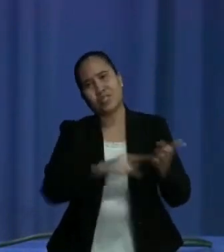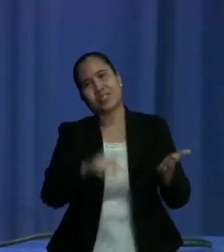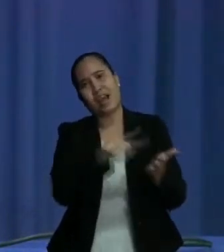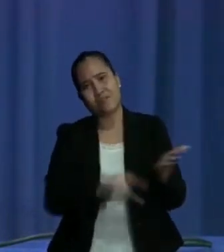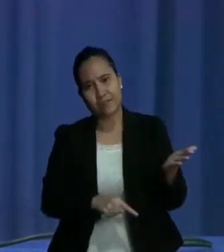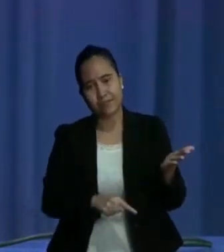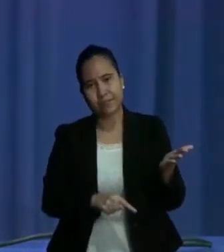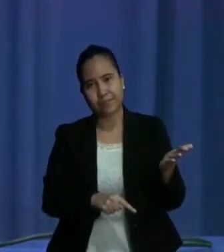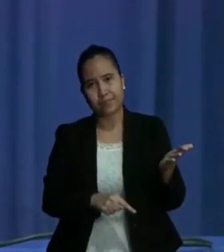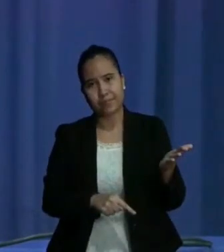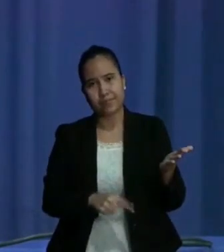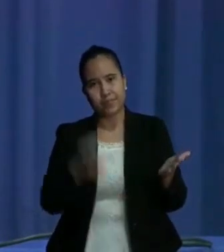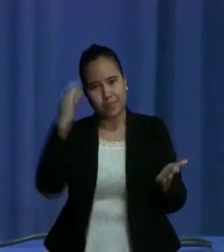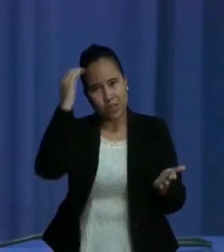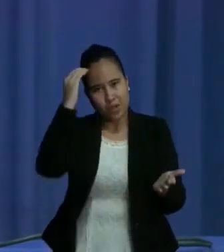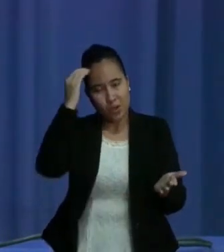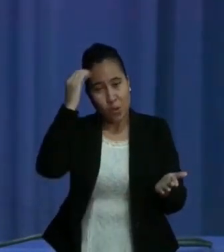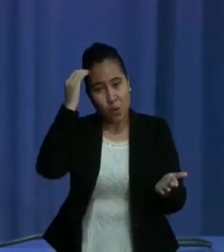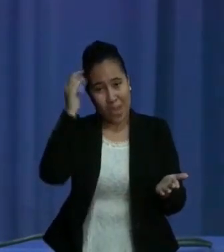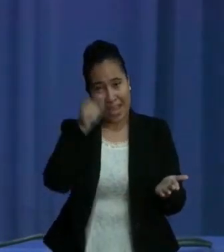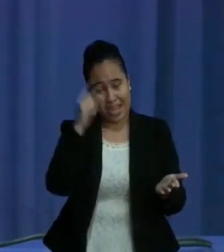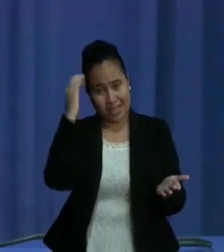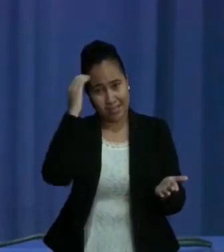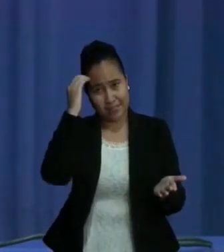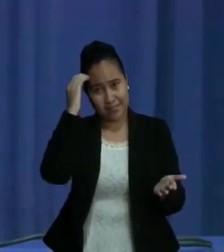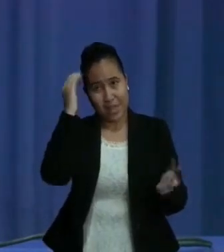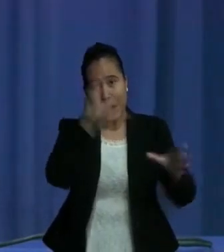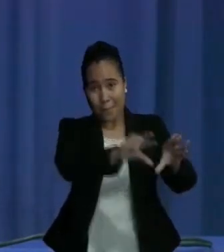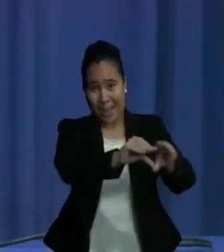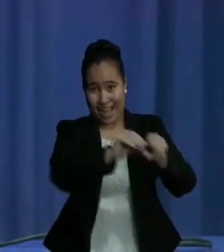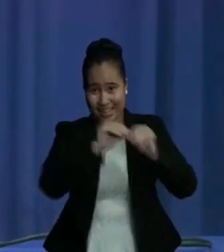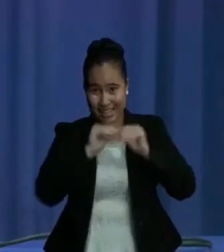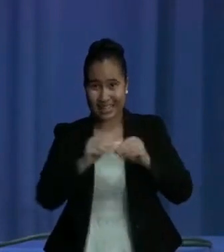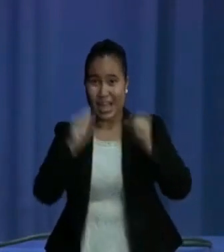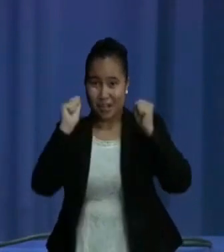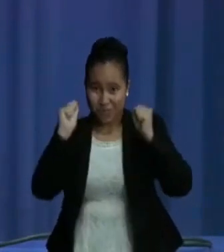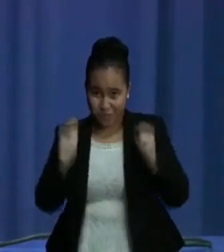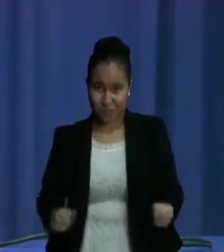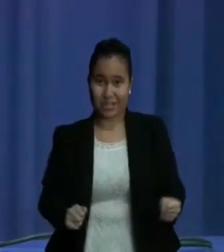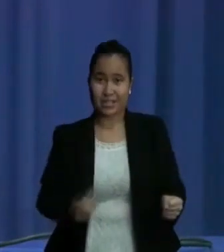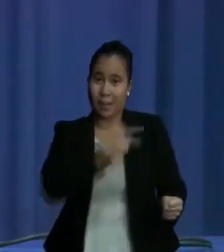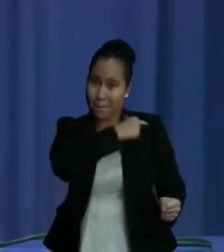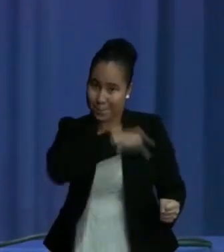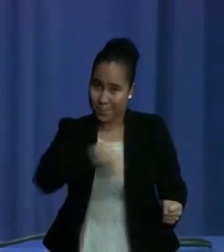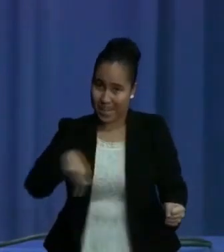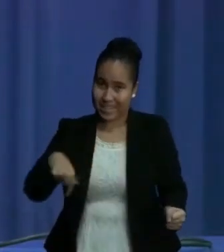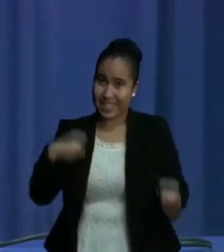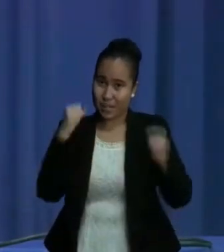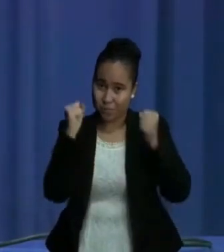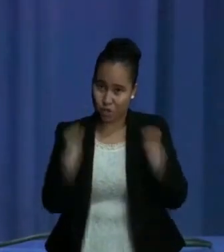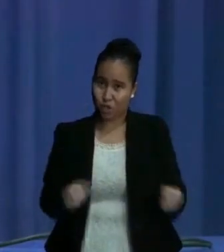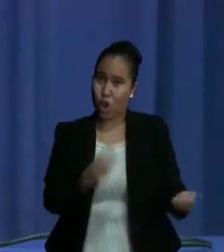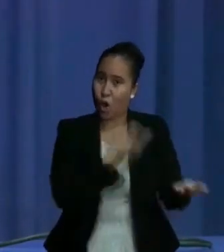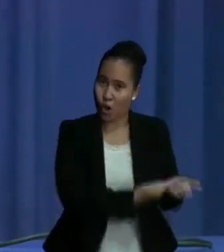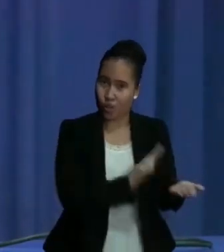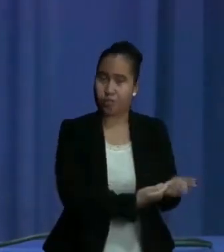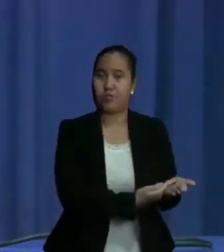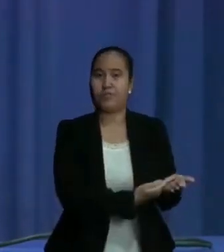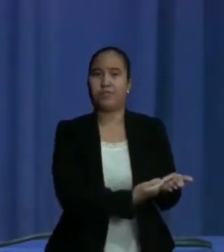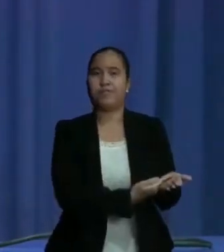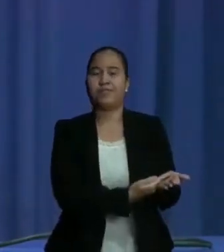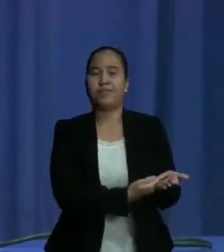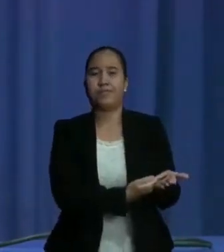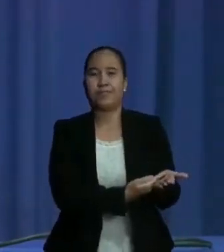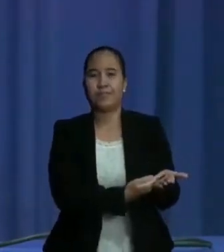Vergeet u het niet, vergist u zich niet. De maatregelen zijn vastgelegd bij presidentieel besluit. Laten